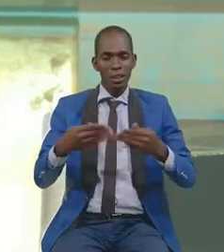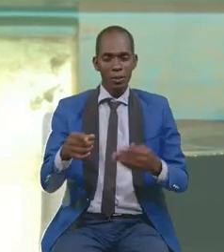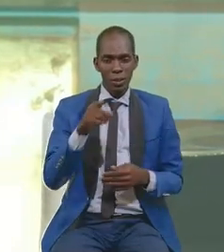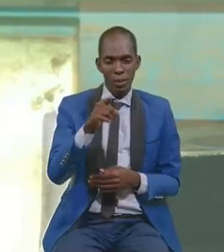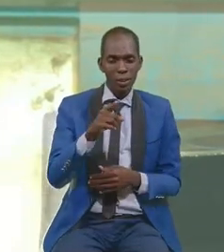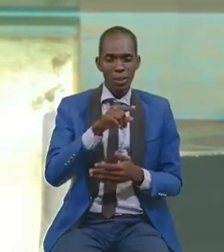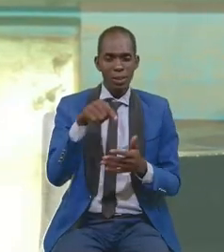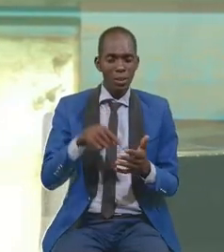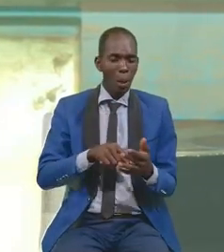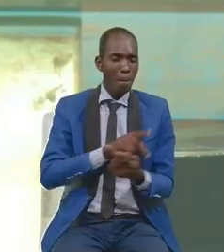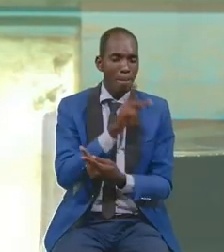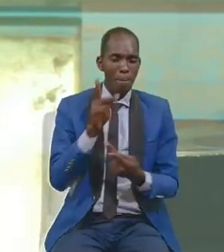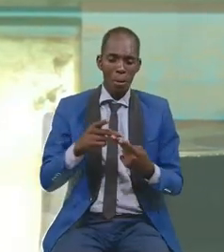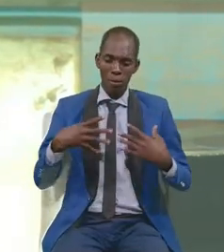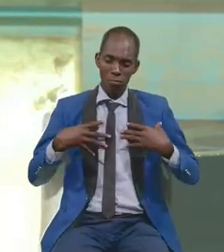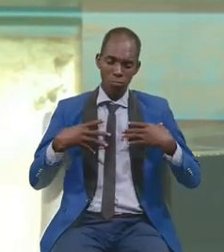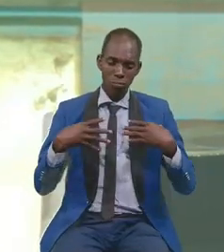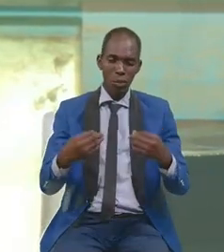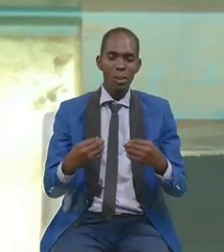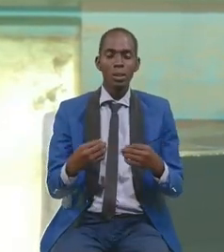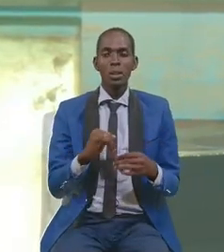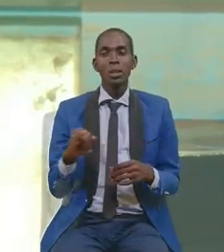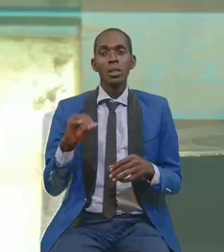en présence de vous tous.